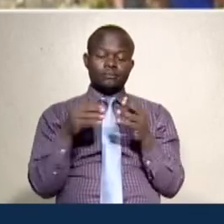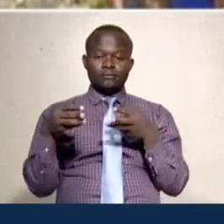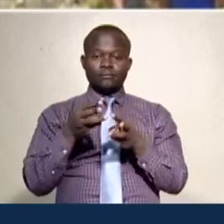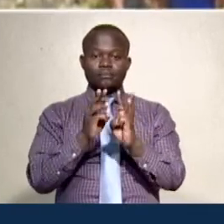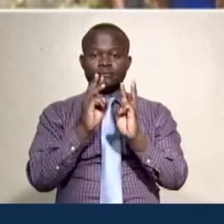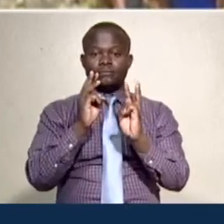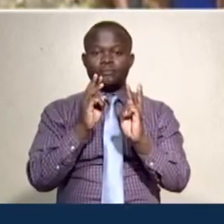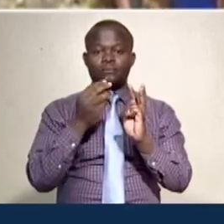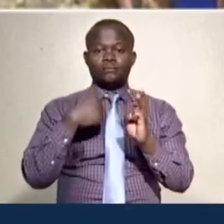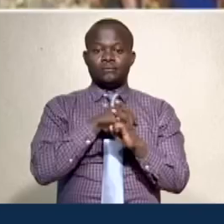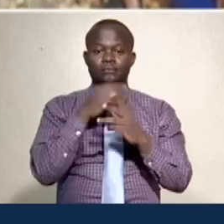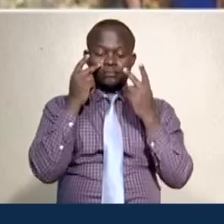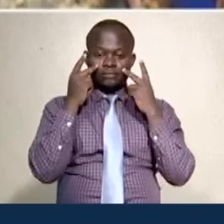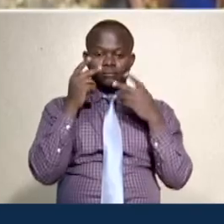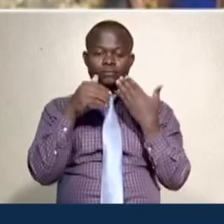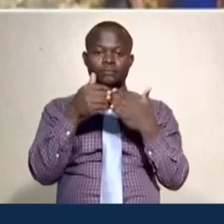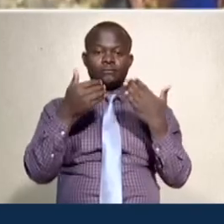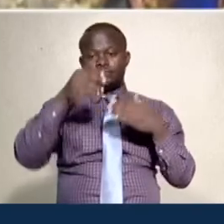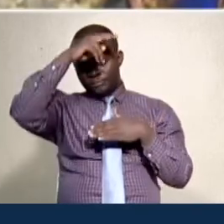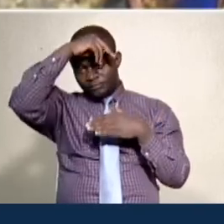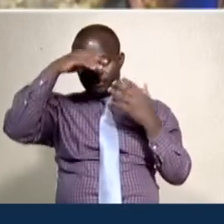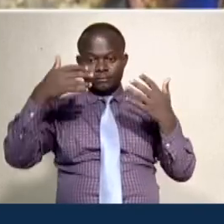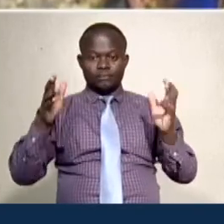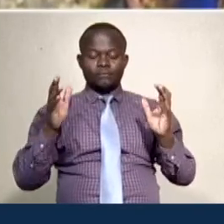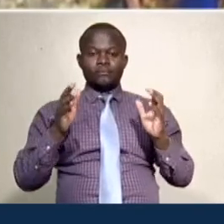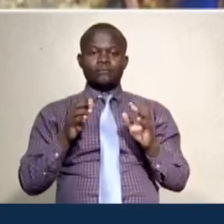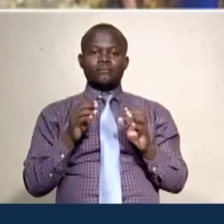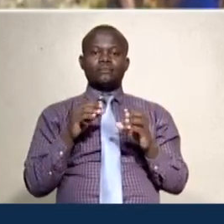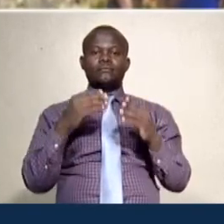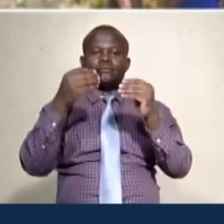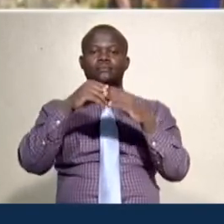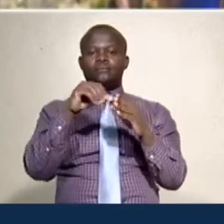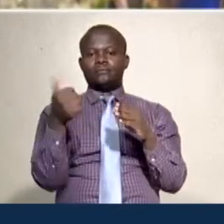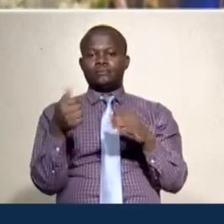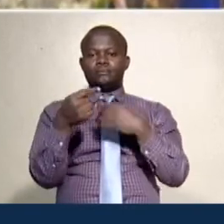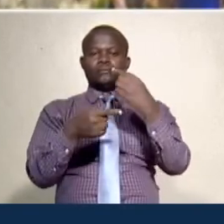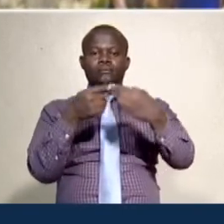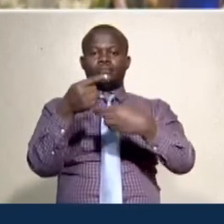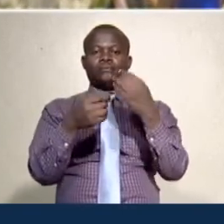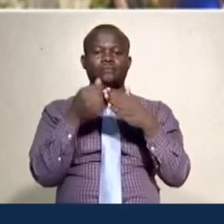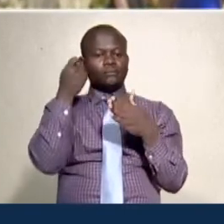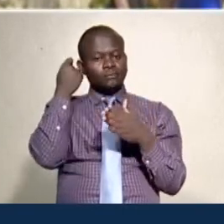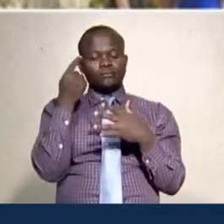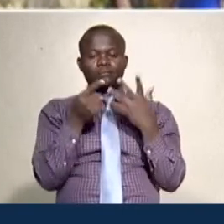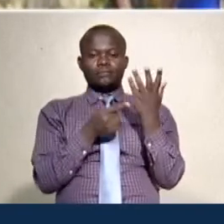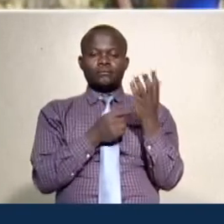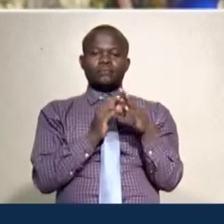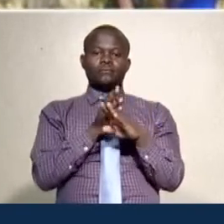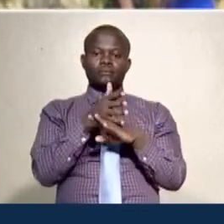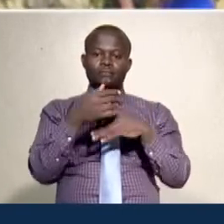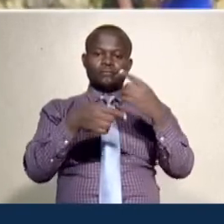kuko nge fata yuko graduation kuri nge ni intambwe imwe mvamo njya mu yindi nkomeza, nuvuga ngo haraho nambutse